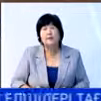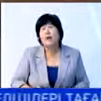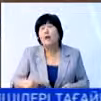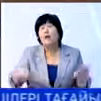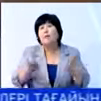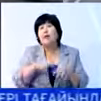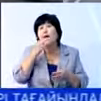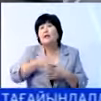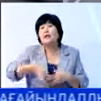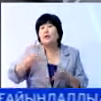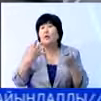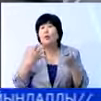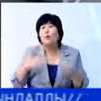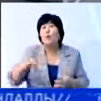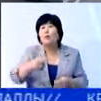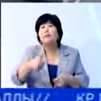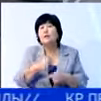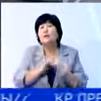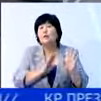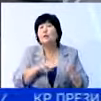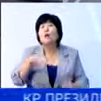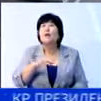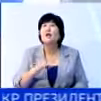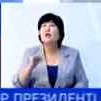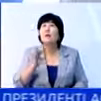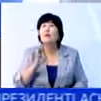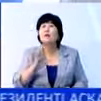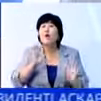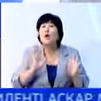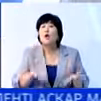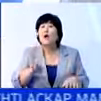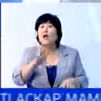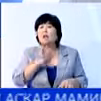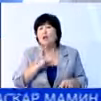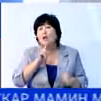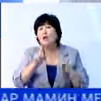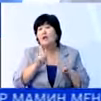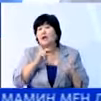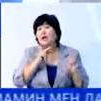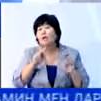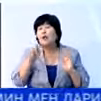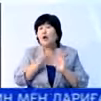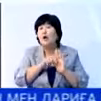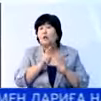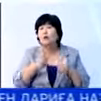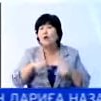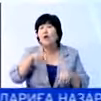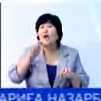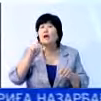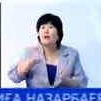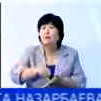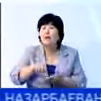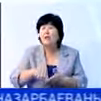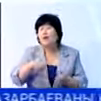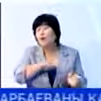Бірыңғай есеп беру күні облыс әкімінің орынбасары Мұрат Имандосовтың төрағалығымен болды. Жиында бақылау қадағалау органдарының басшылары өткен